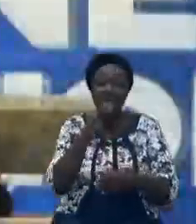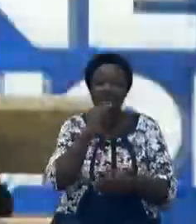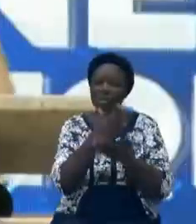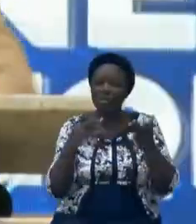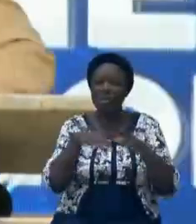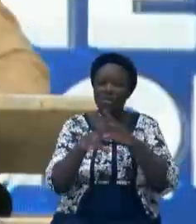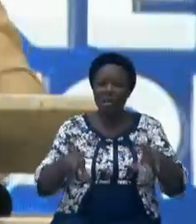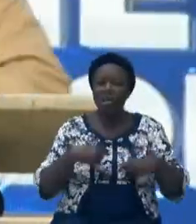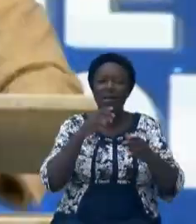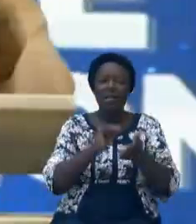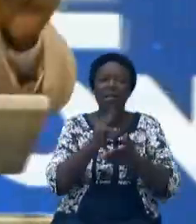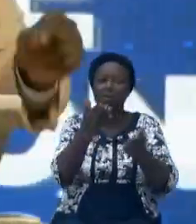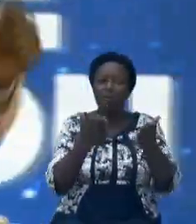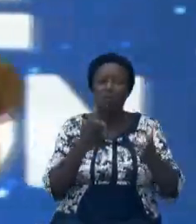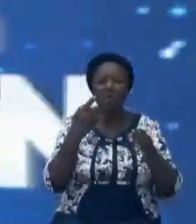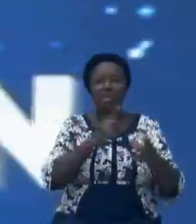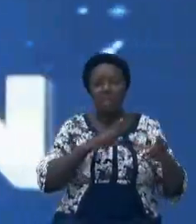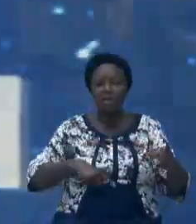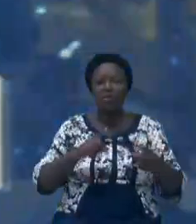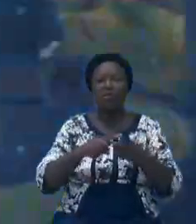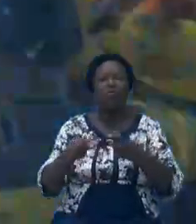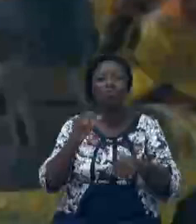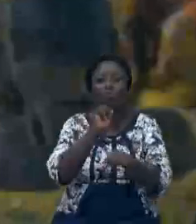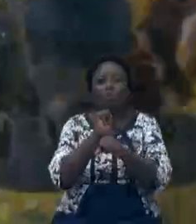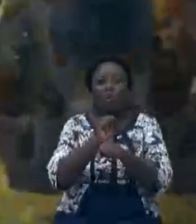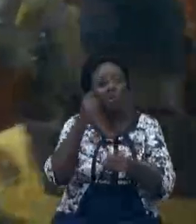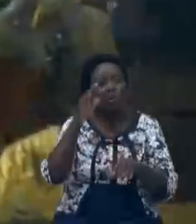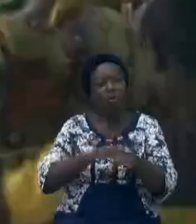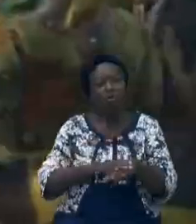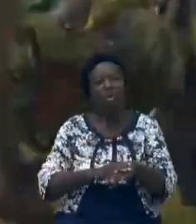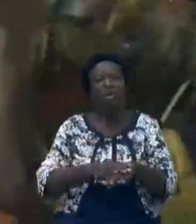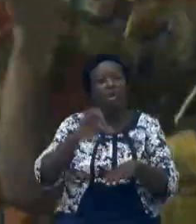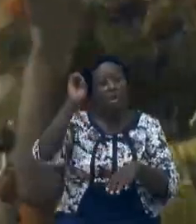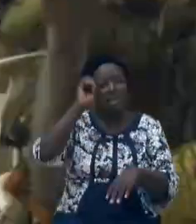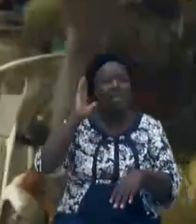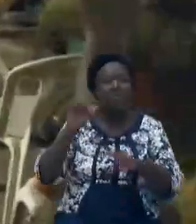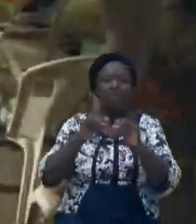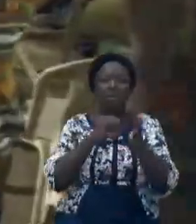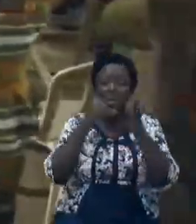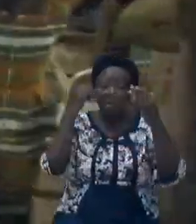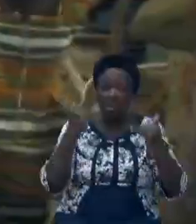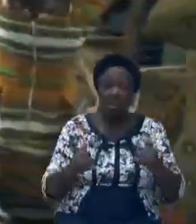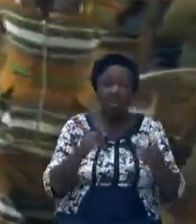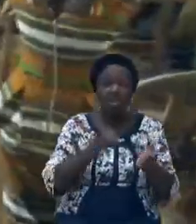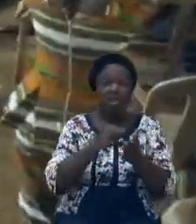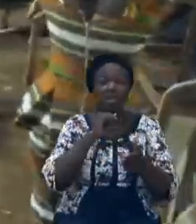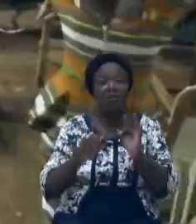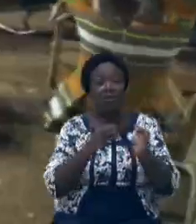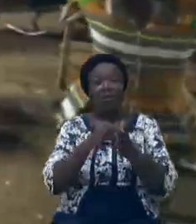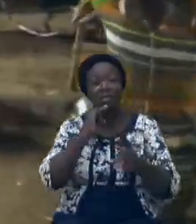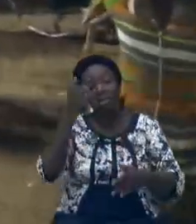les dames 1 il ya quelque chose dans ta vie tu veux que le seigneur règles